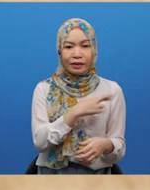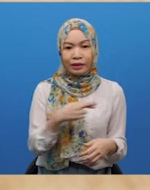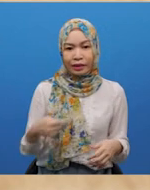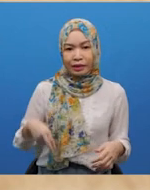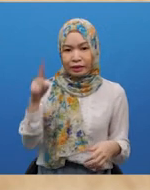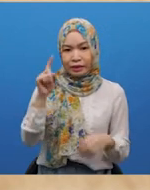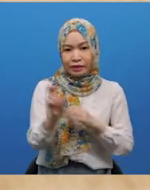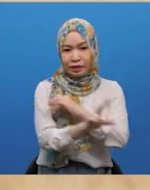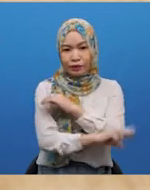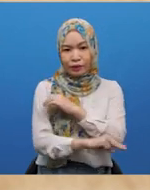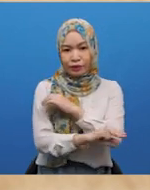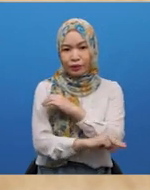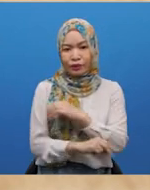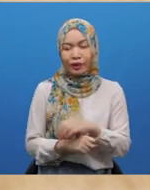Sultan